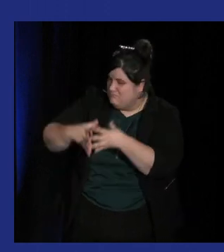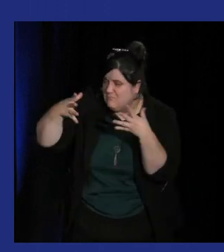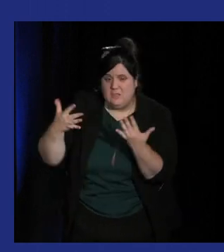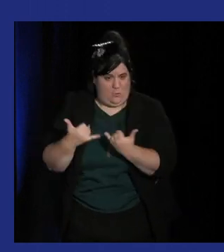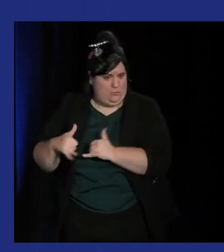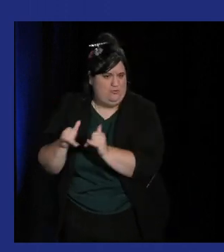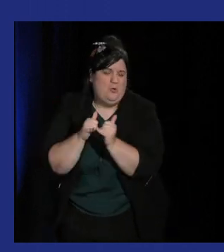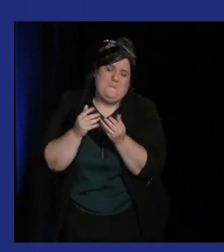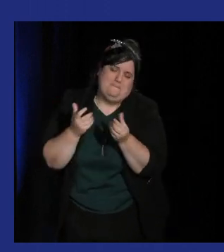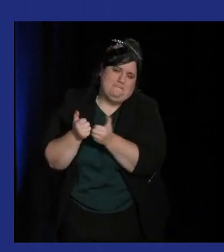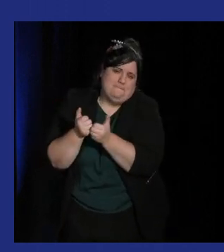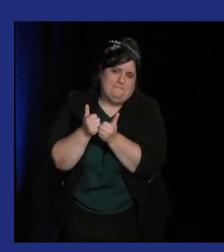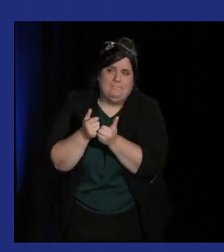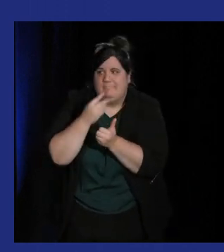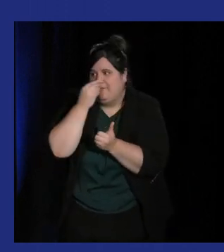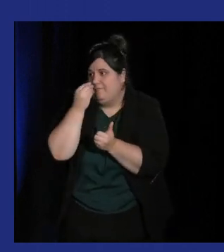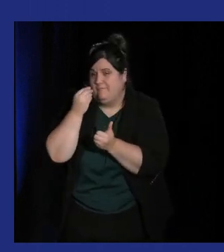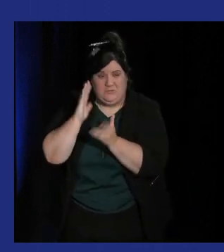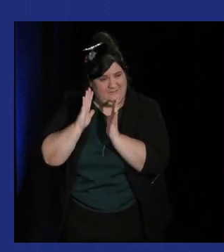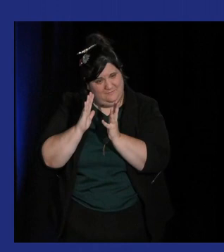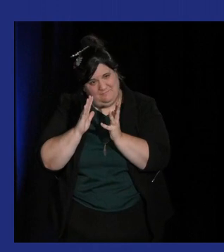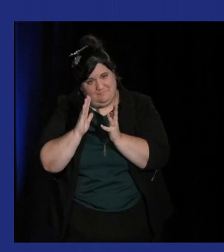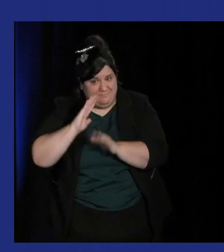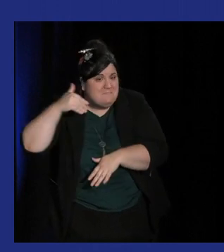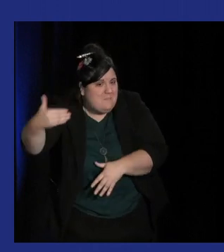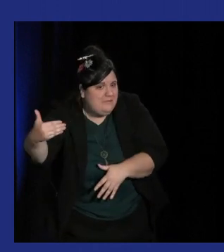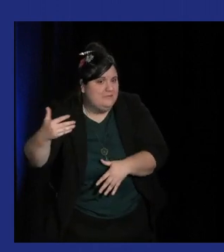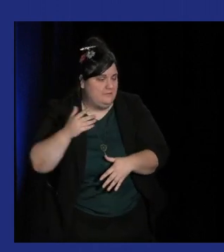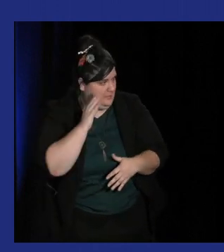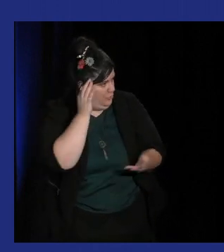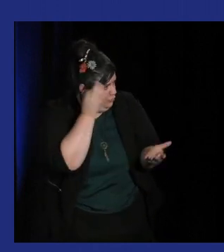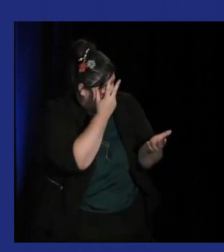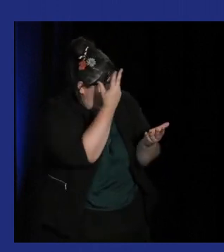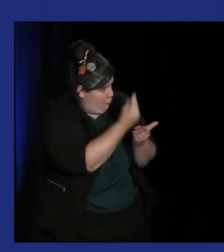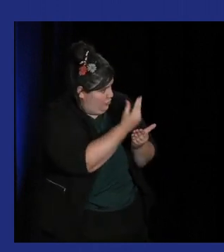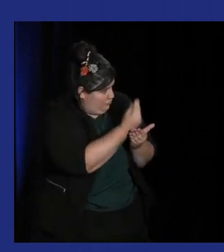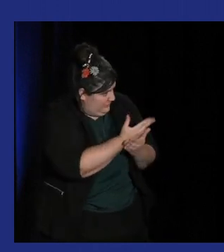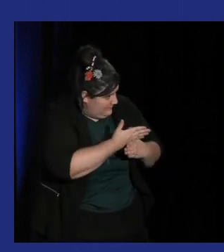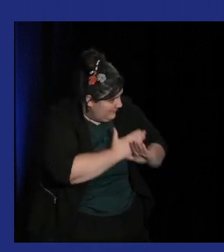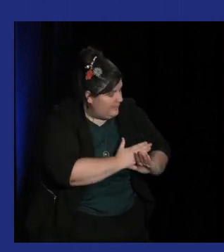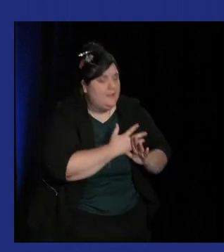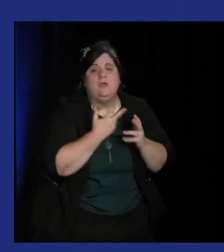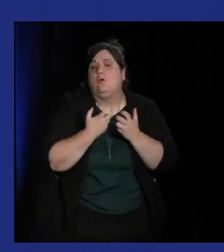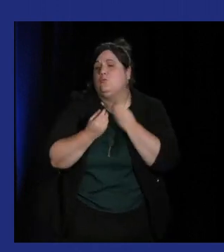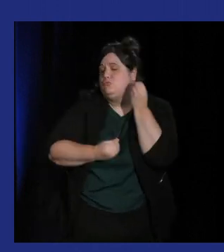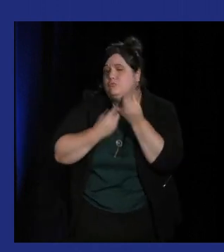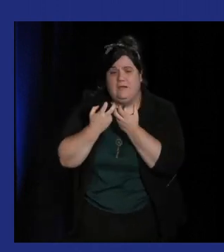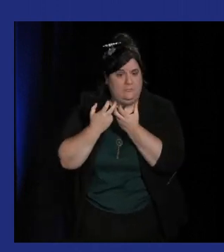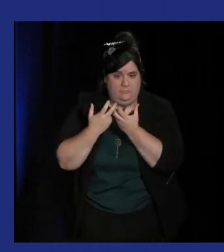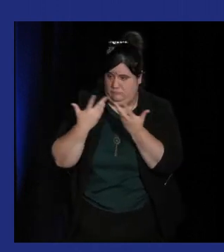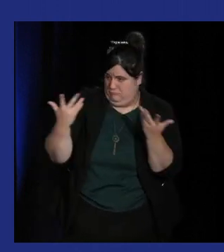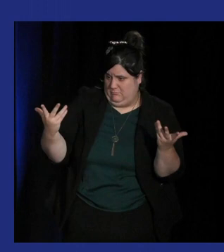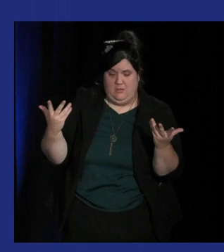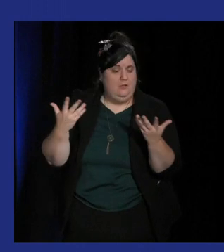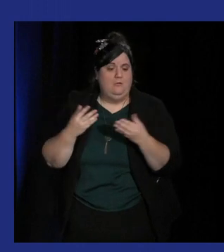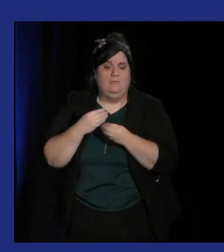peut-être arriver plus tard tant qu'on n'a pas tous les sons du jeu tant qu'on a pas si vous avez un open world ben tant que vous n'avez pas tout le compte du créé